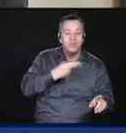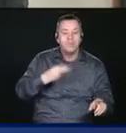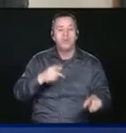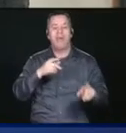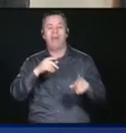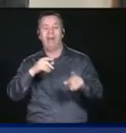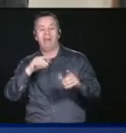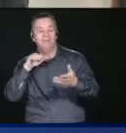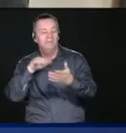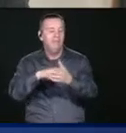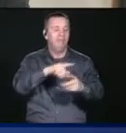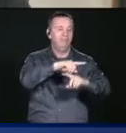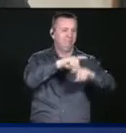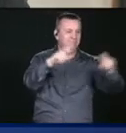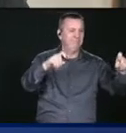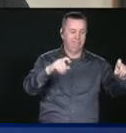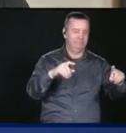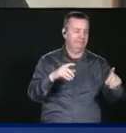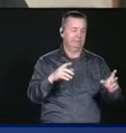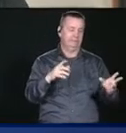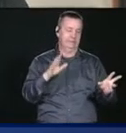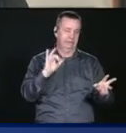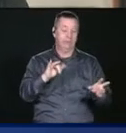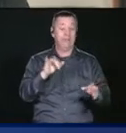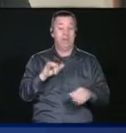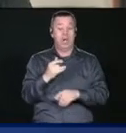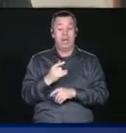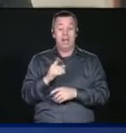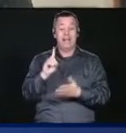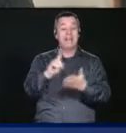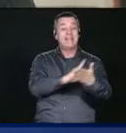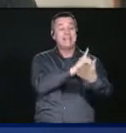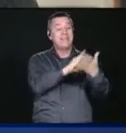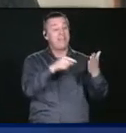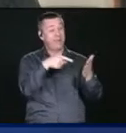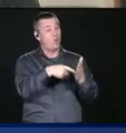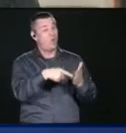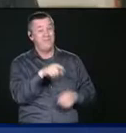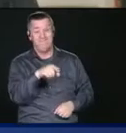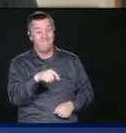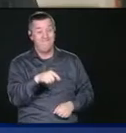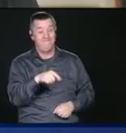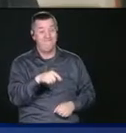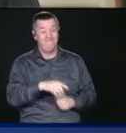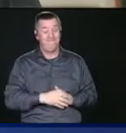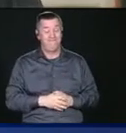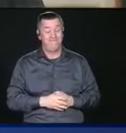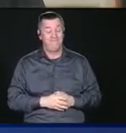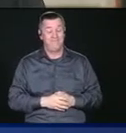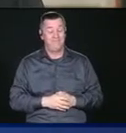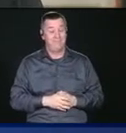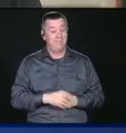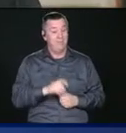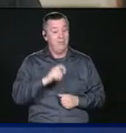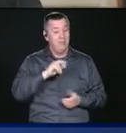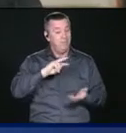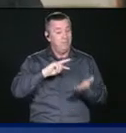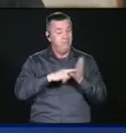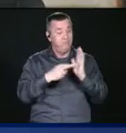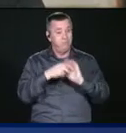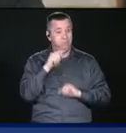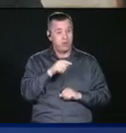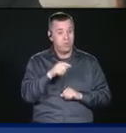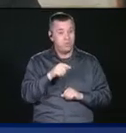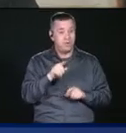nous parlons contre cette discrimination et la violence qui vise la communauté LGBTQ2. Nous devons